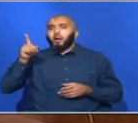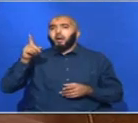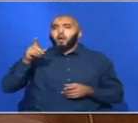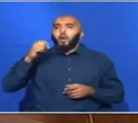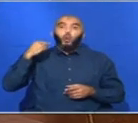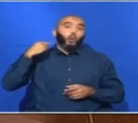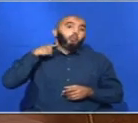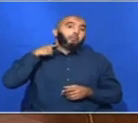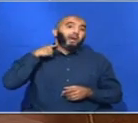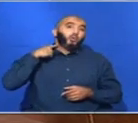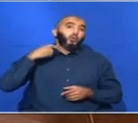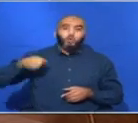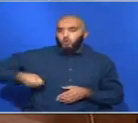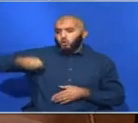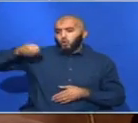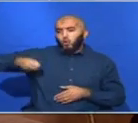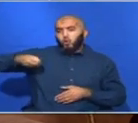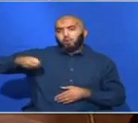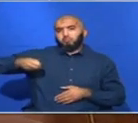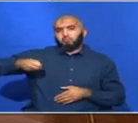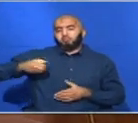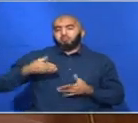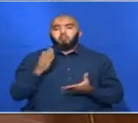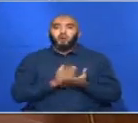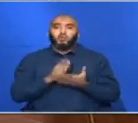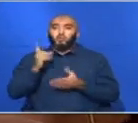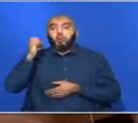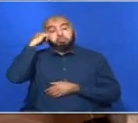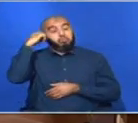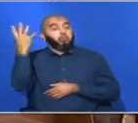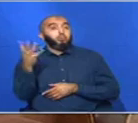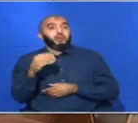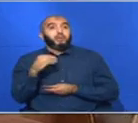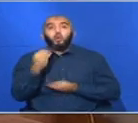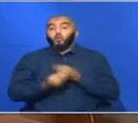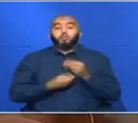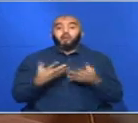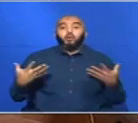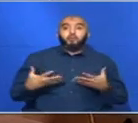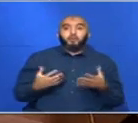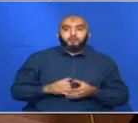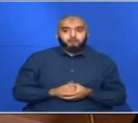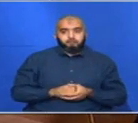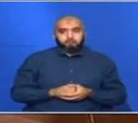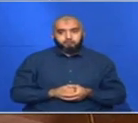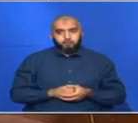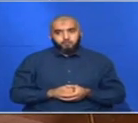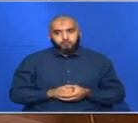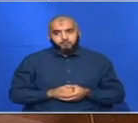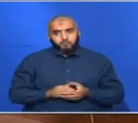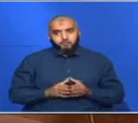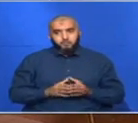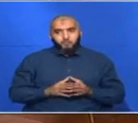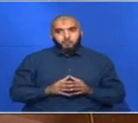تفريط يعني اذا كان الانسان يعني اخذ هذه الاموال وقال سوف اتاجر بها اشتري